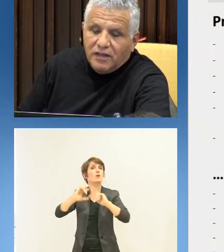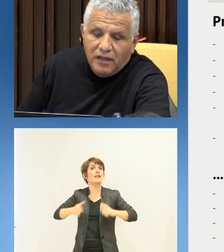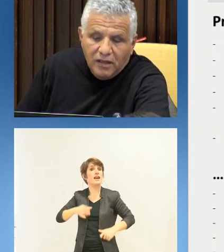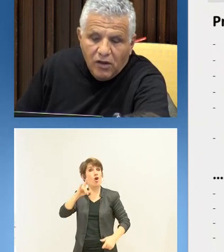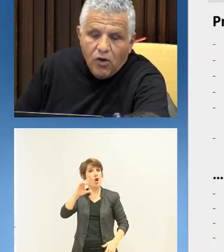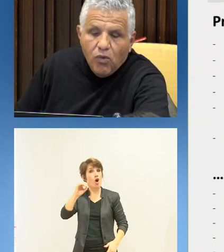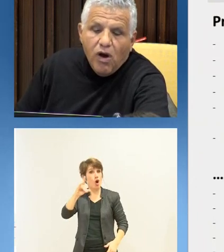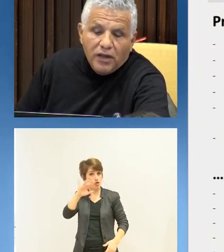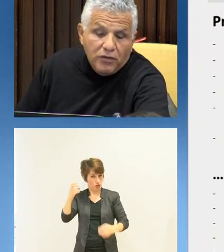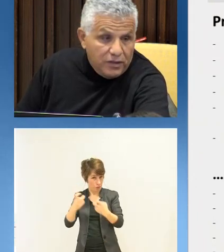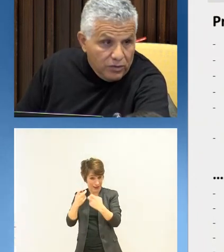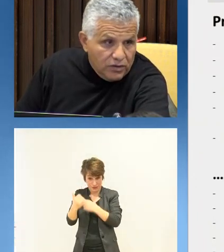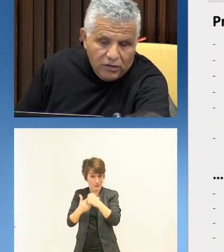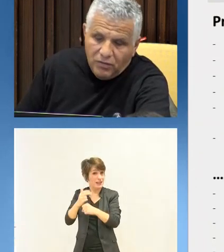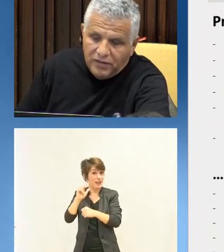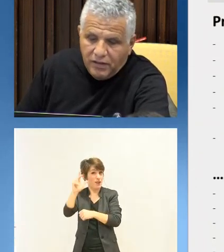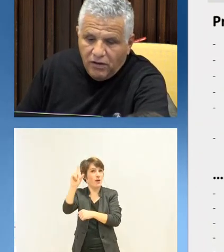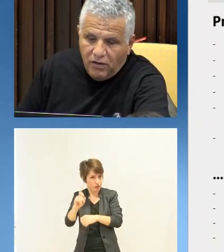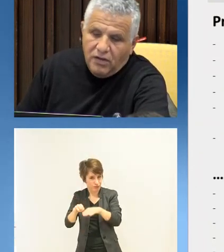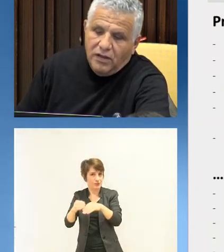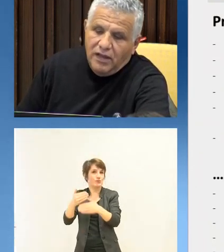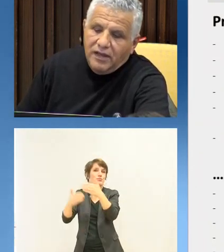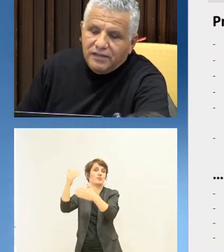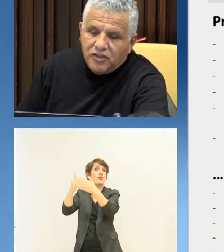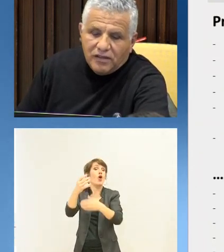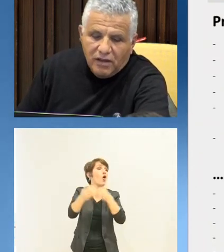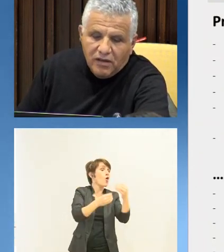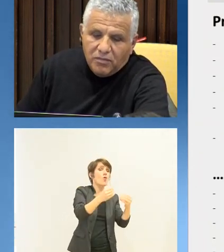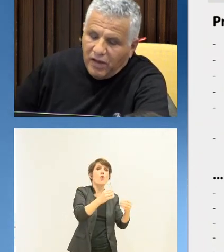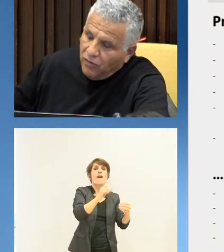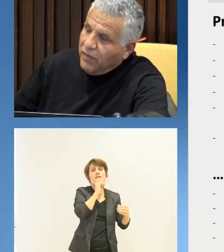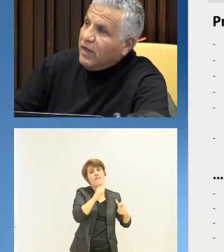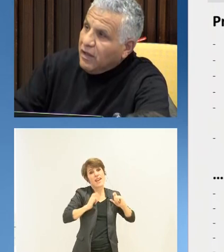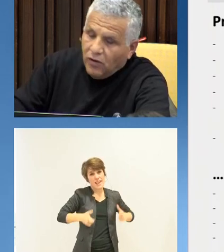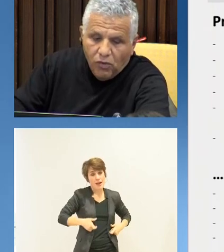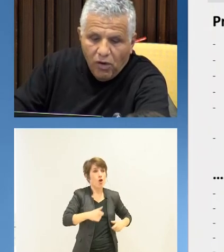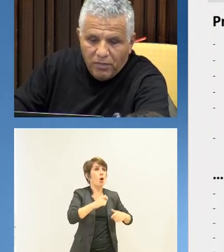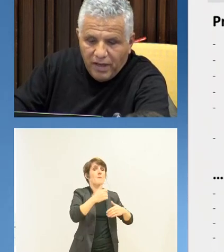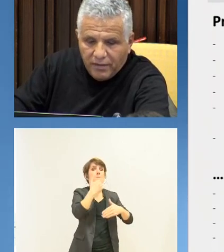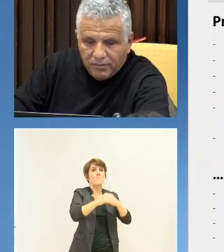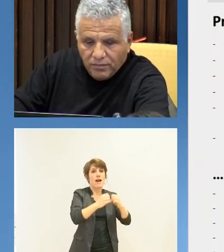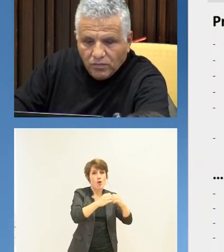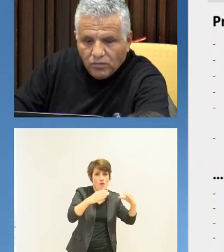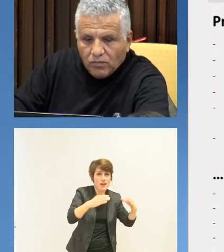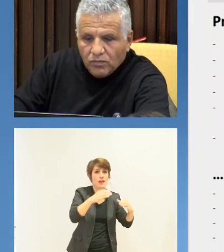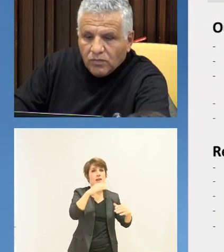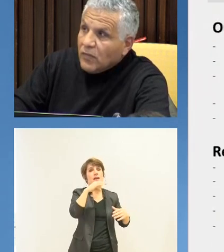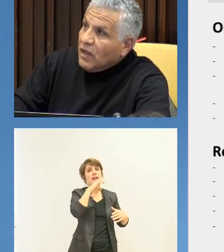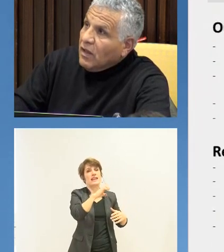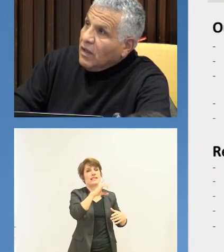cette année ou en rénover d'autres comme les écoles elise est châtain painlevé ou ampère